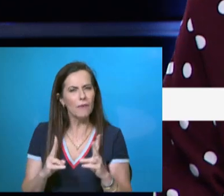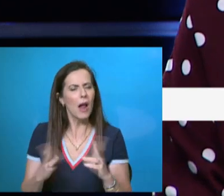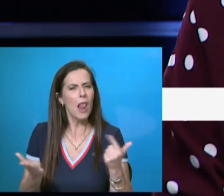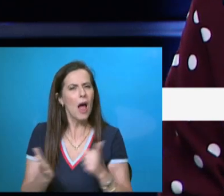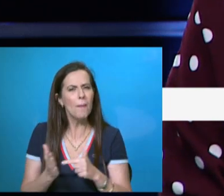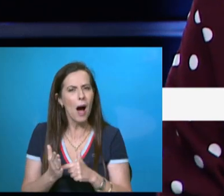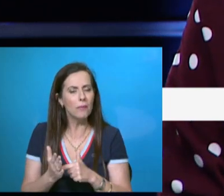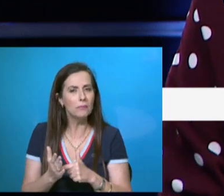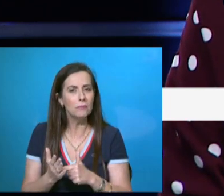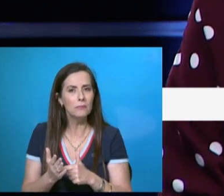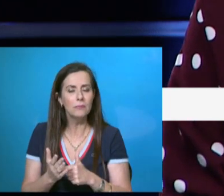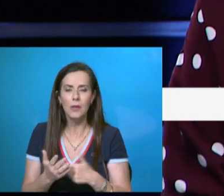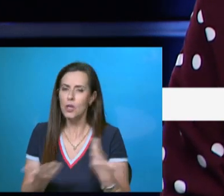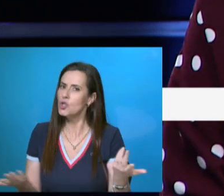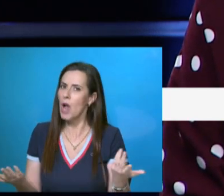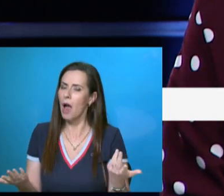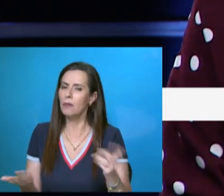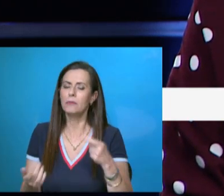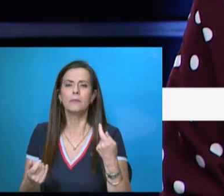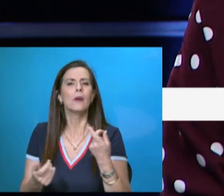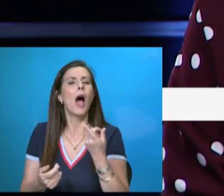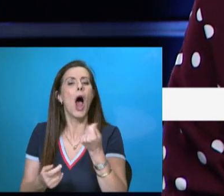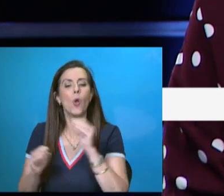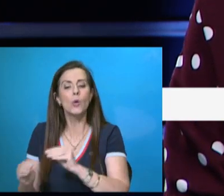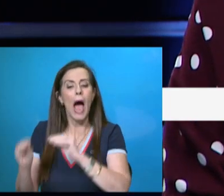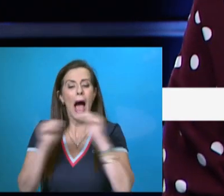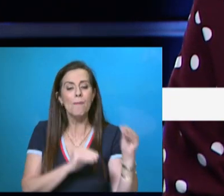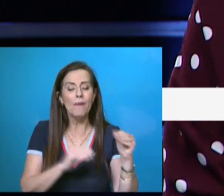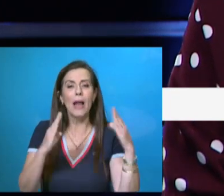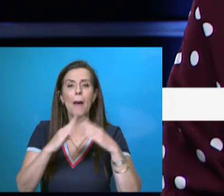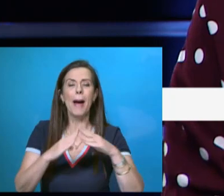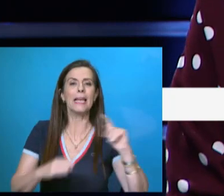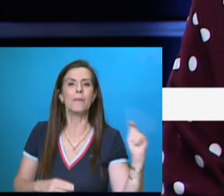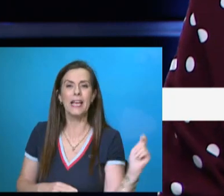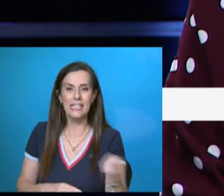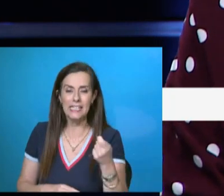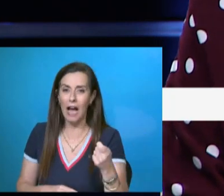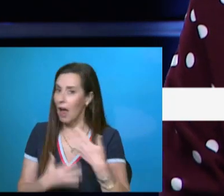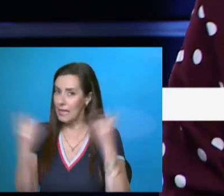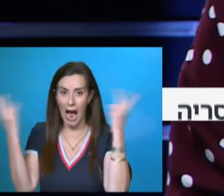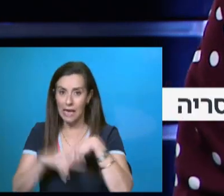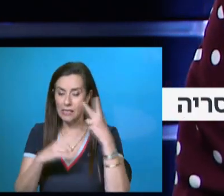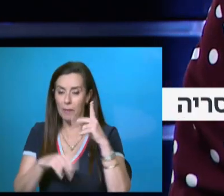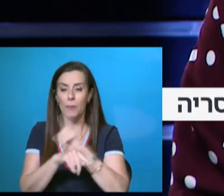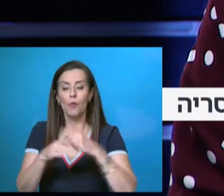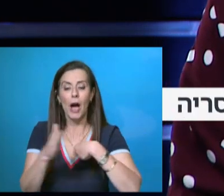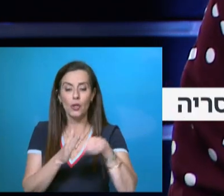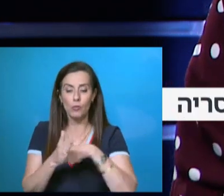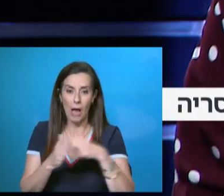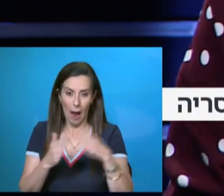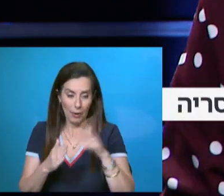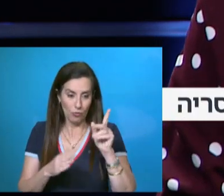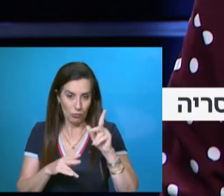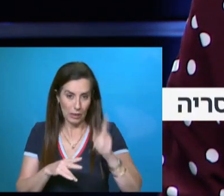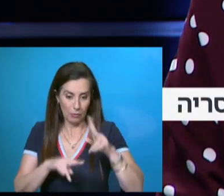מסתבר היעדר הסכמה על עלות המעבר של משפחת נתניהו לבית בקיסריה, בזמן השיפוץ, זה הבית שבו הם אמורים לשהות עד